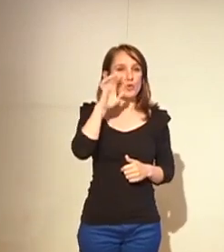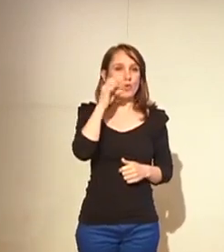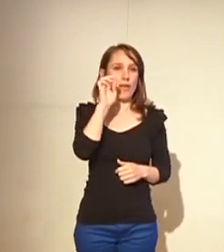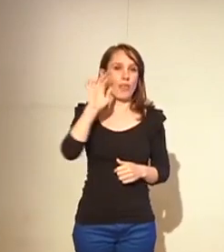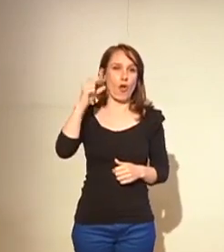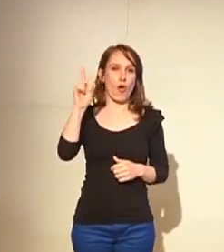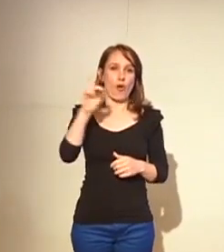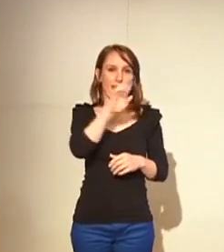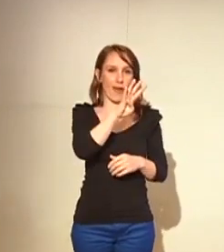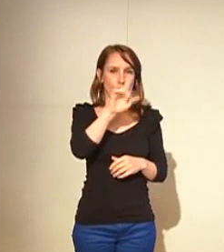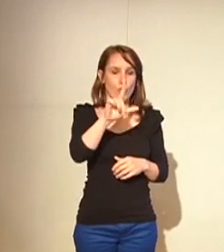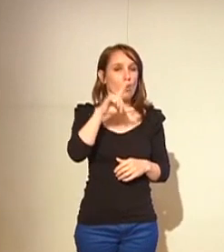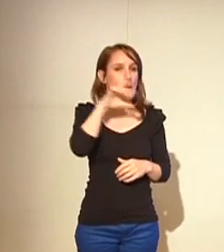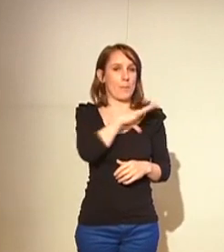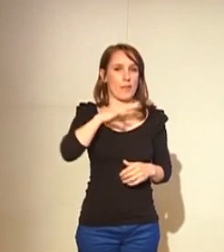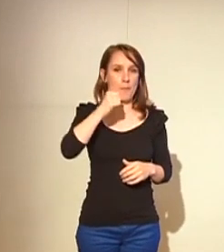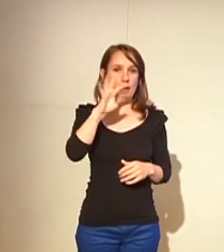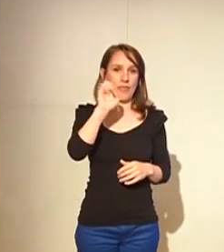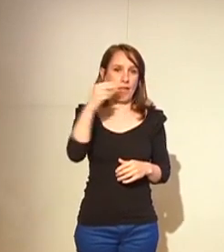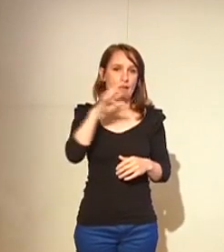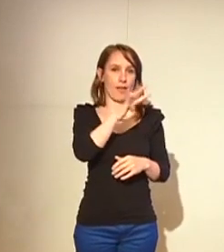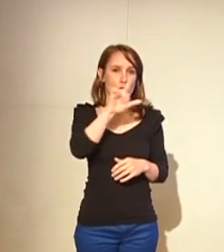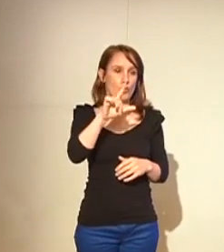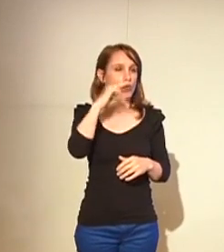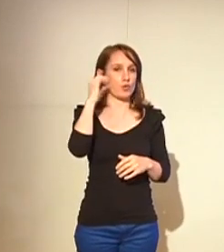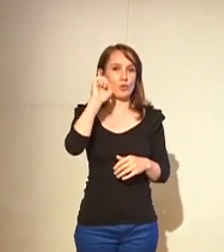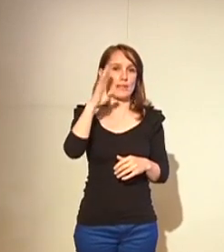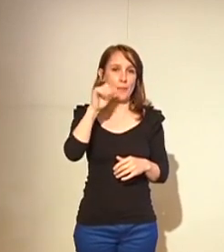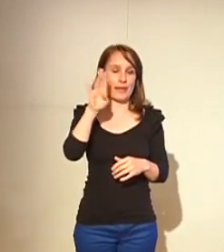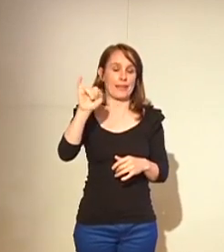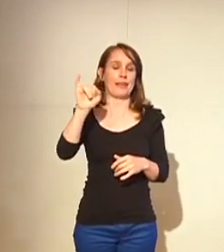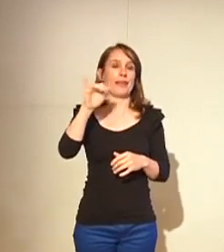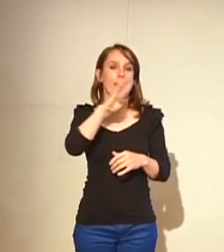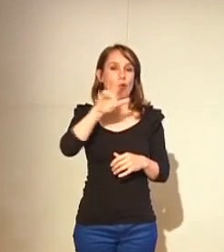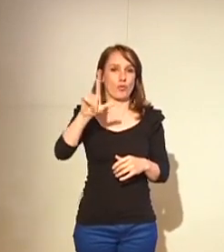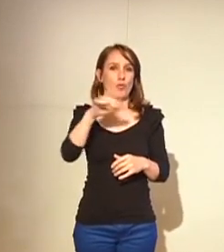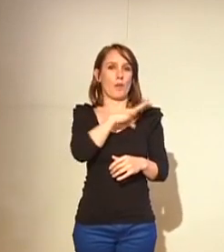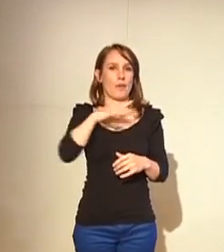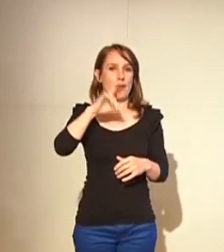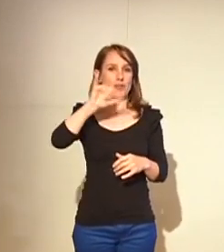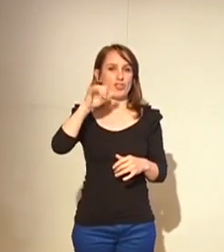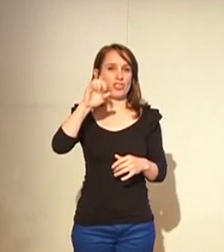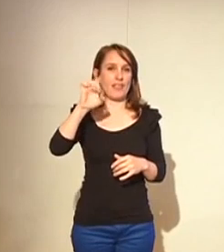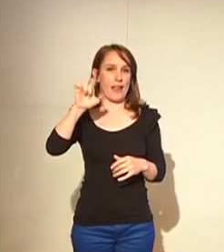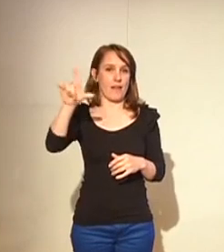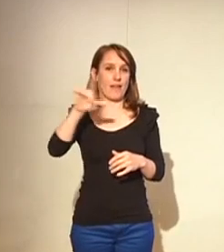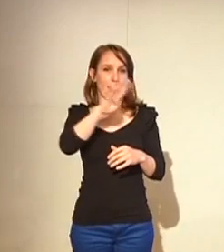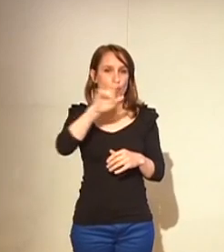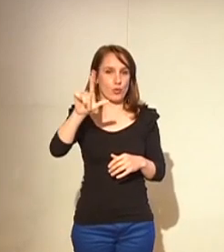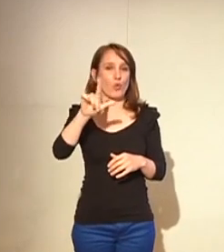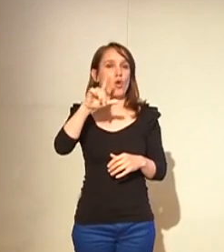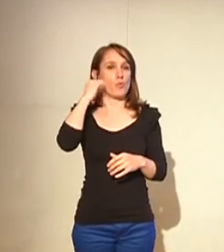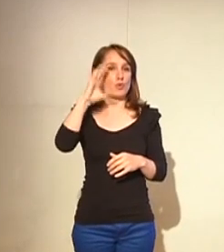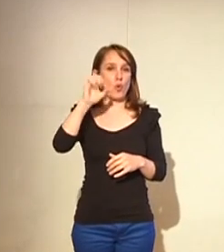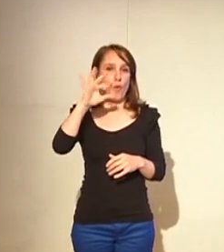42 madame Martin 42 monsieur Sabri 42 madame dididel 42 monsieur confession